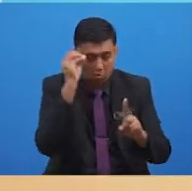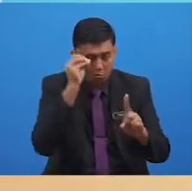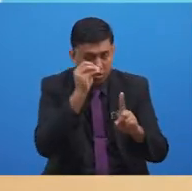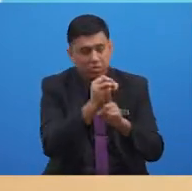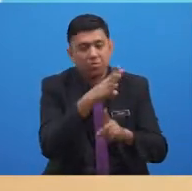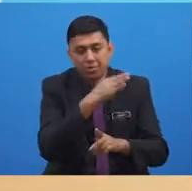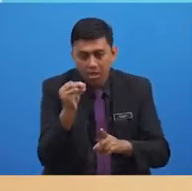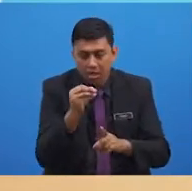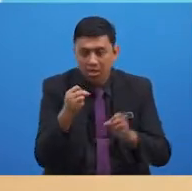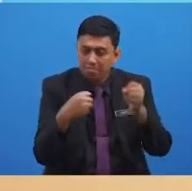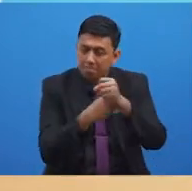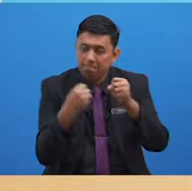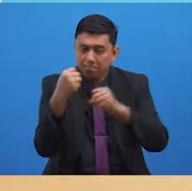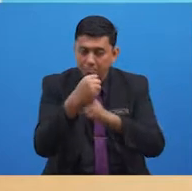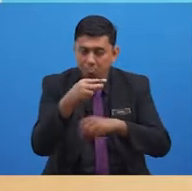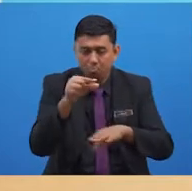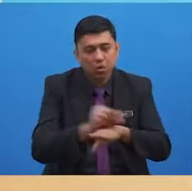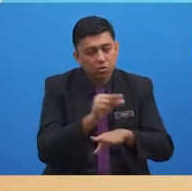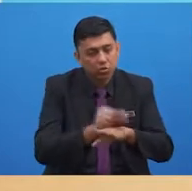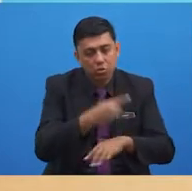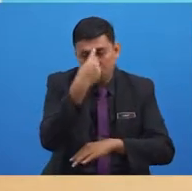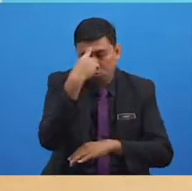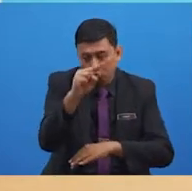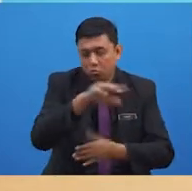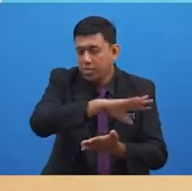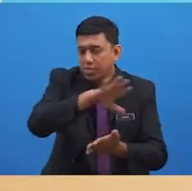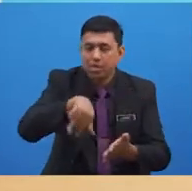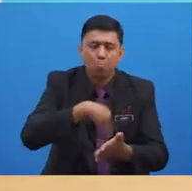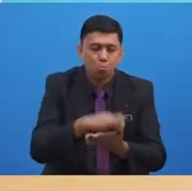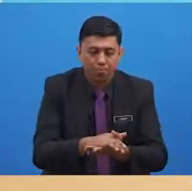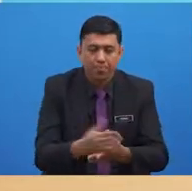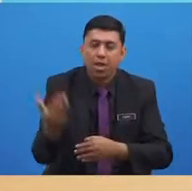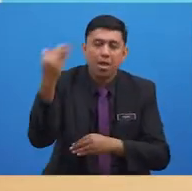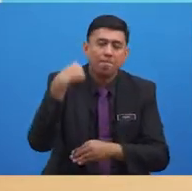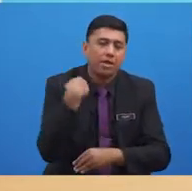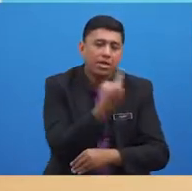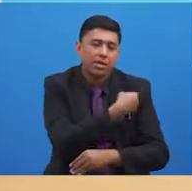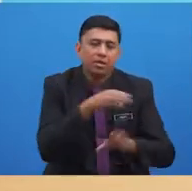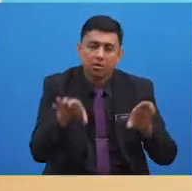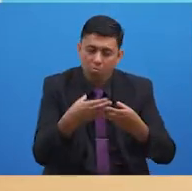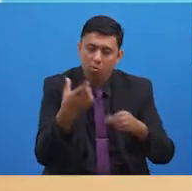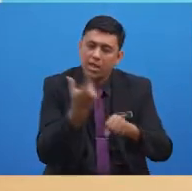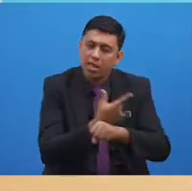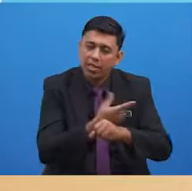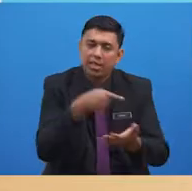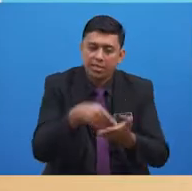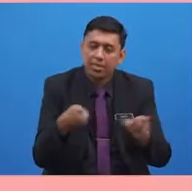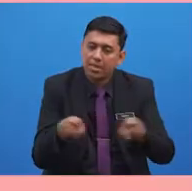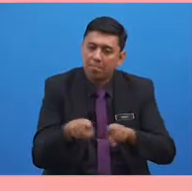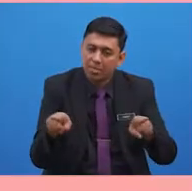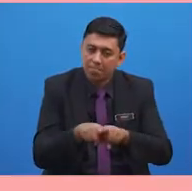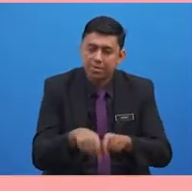objektif dan struktur yang mungkin berguna untuk anda semua. Mari kita buat latihan ini